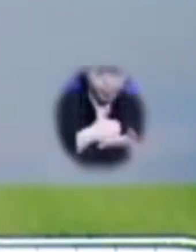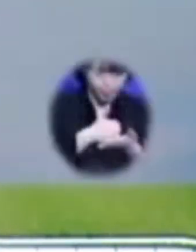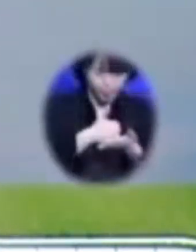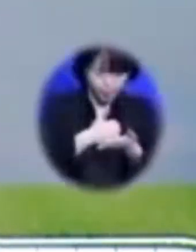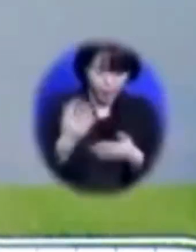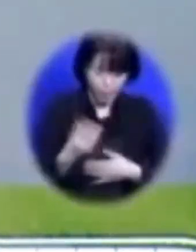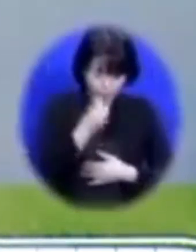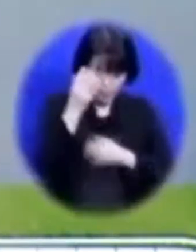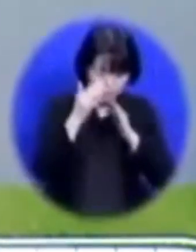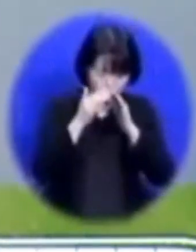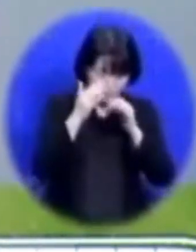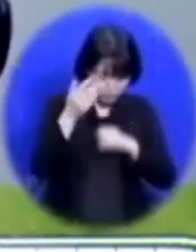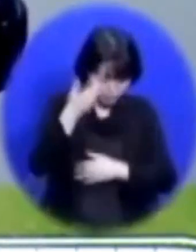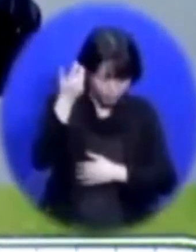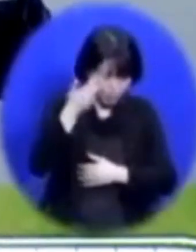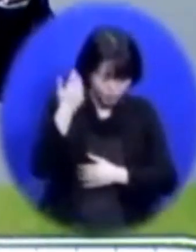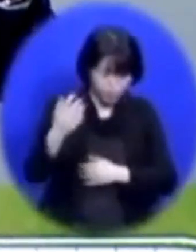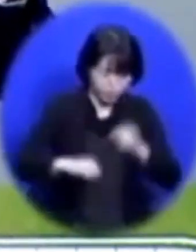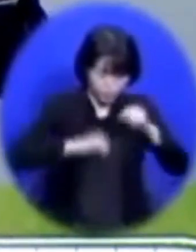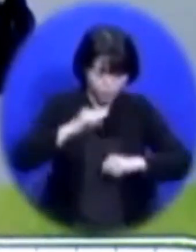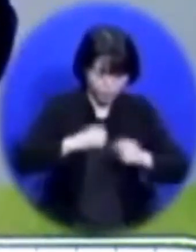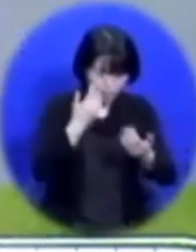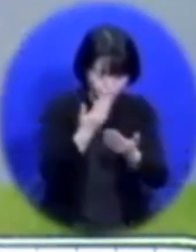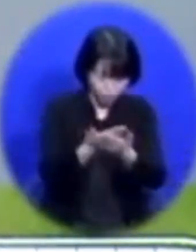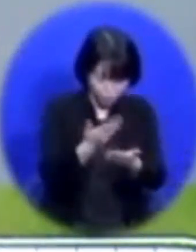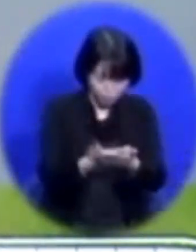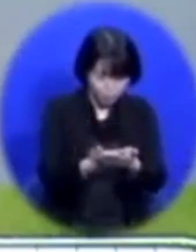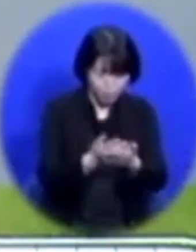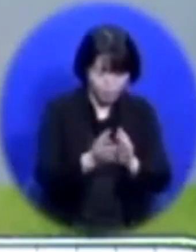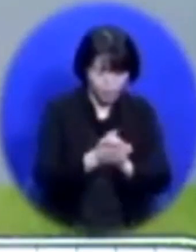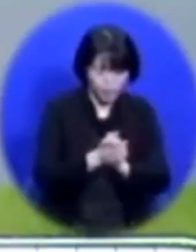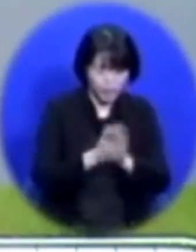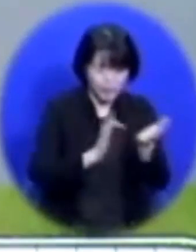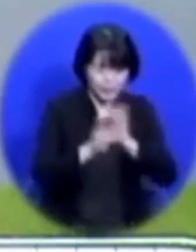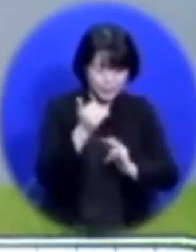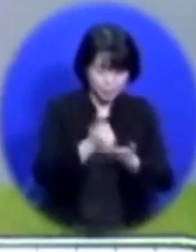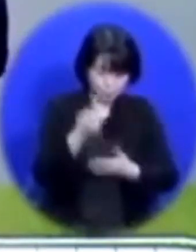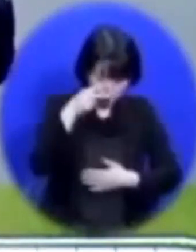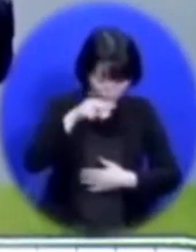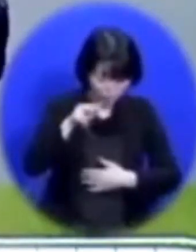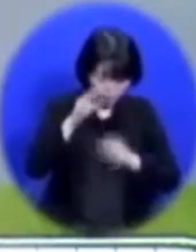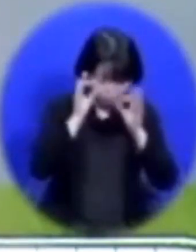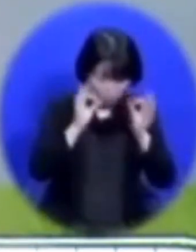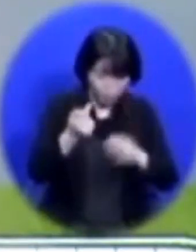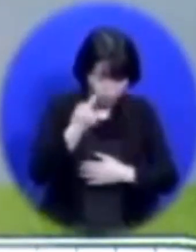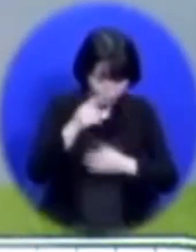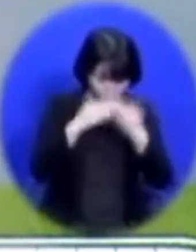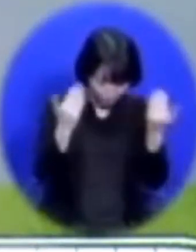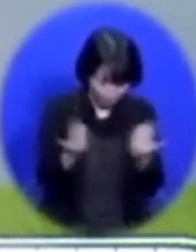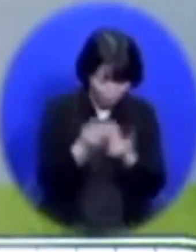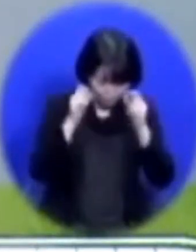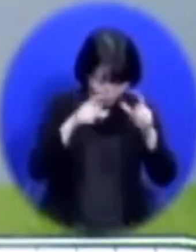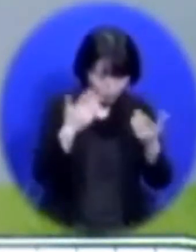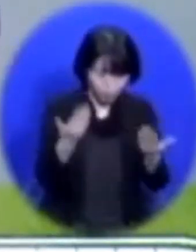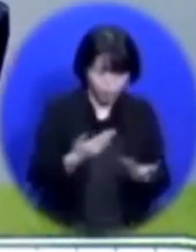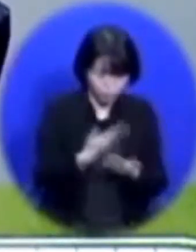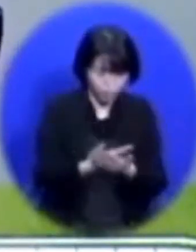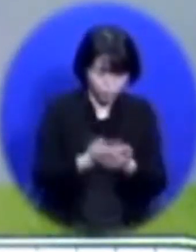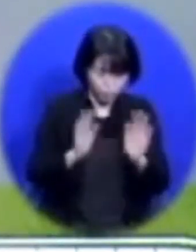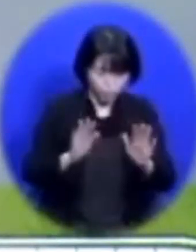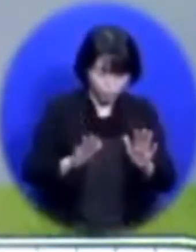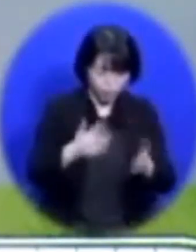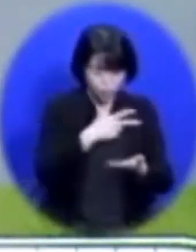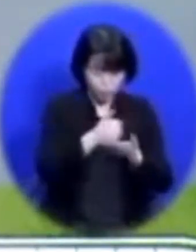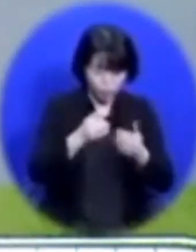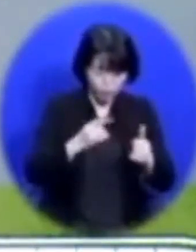성령을통해역사해주소서. 모든이들의눈을열어예수님을바라보게하소서. 주님께서는오늘